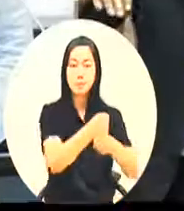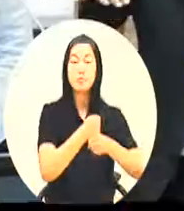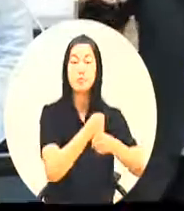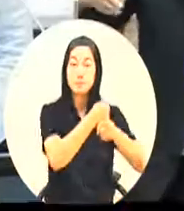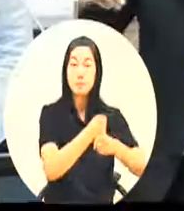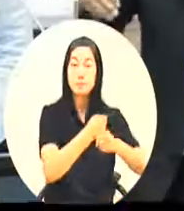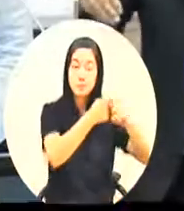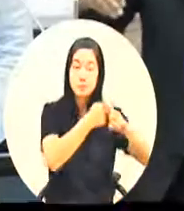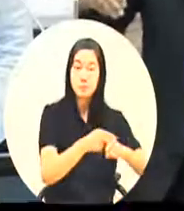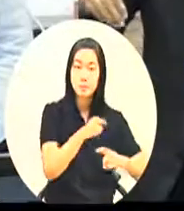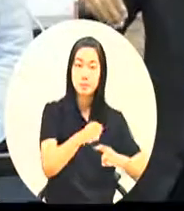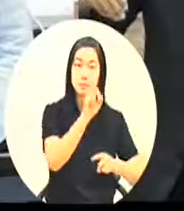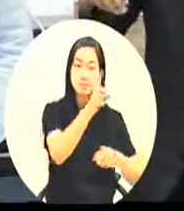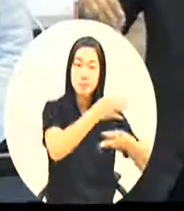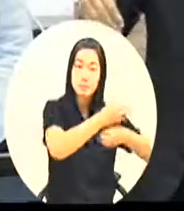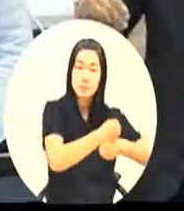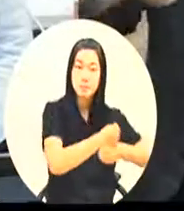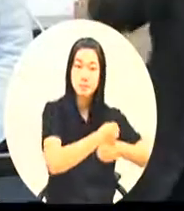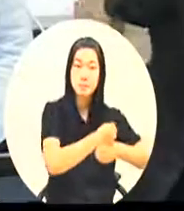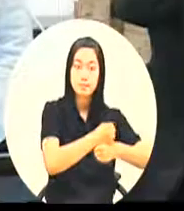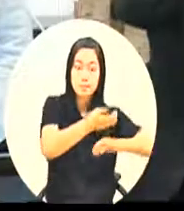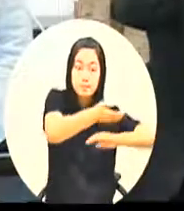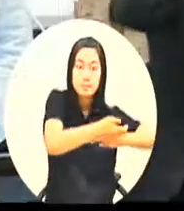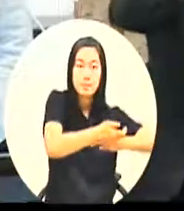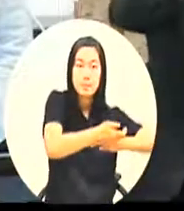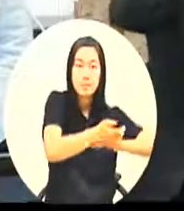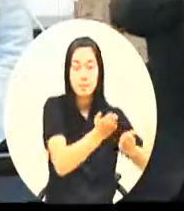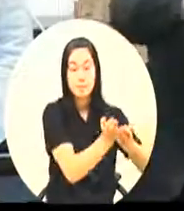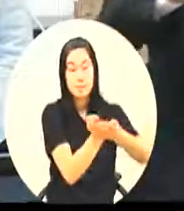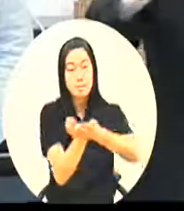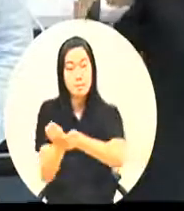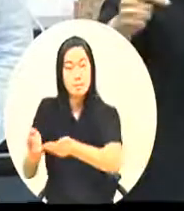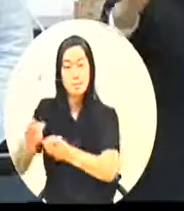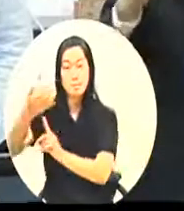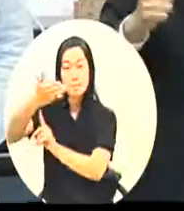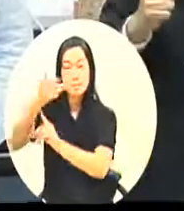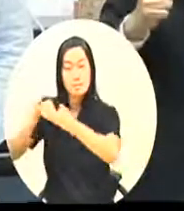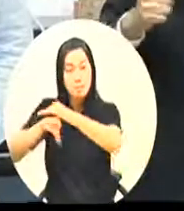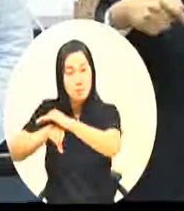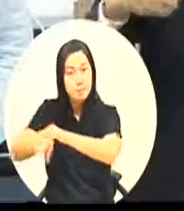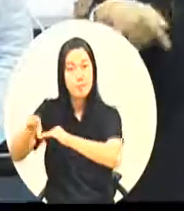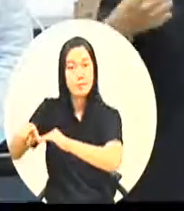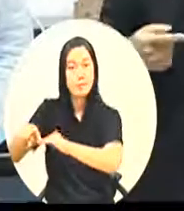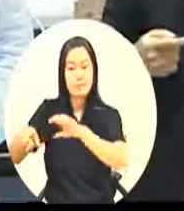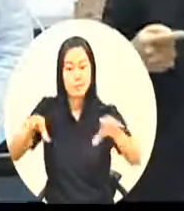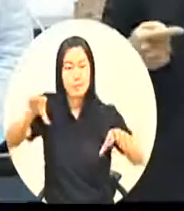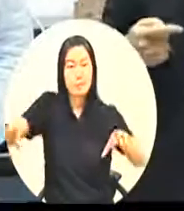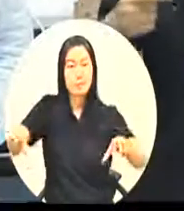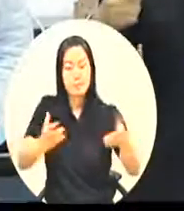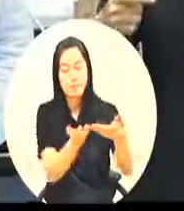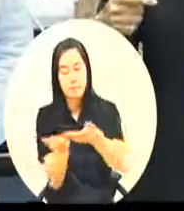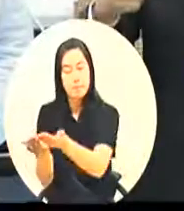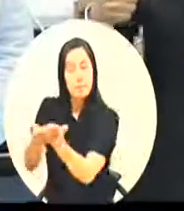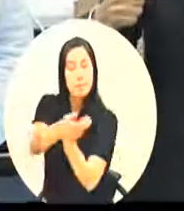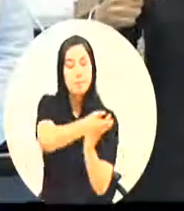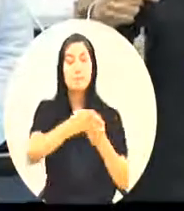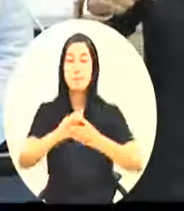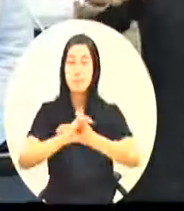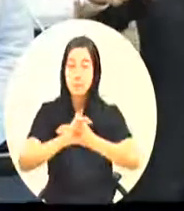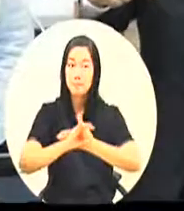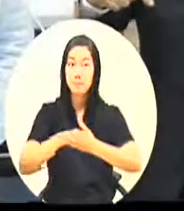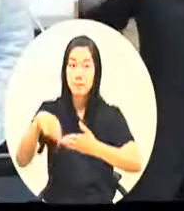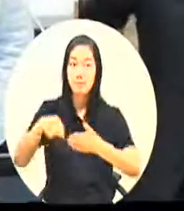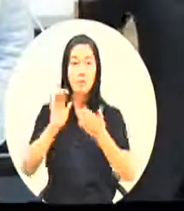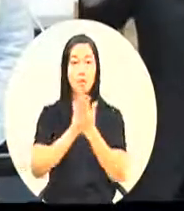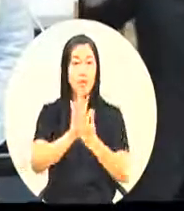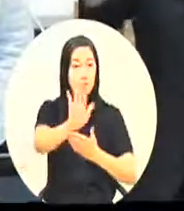的这个一号码头那边到旗津的新的航线的四航，还有就是未来可